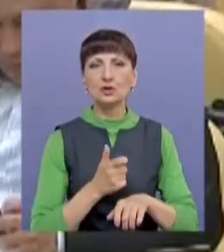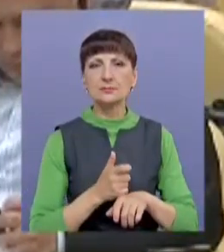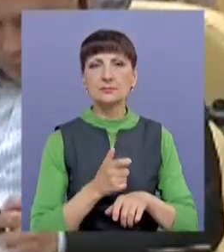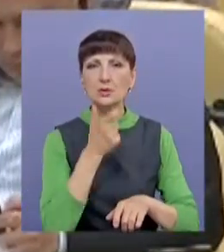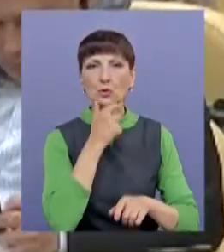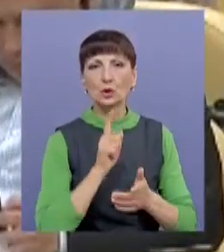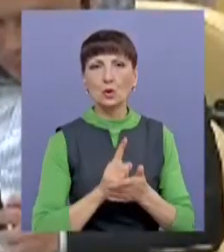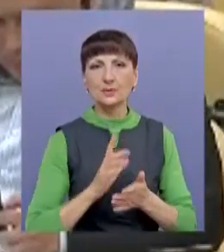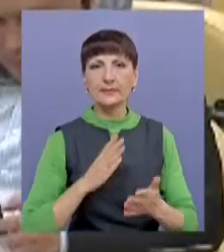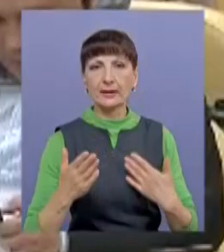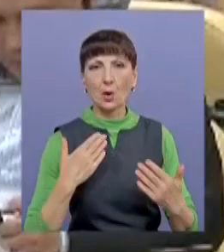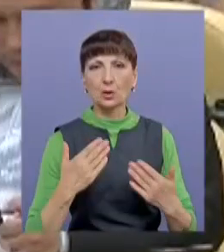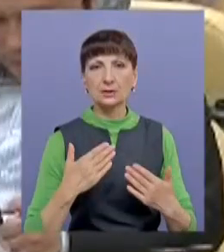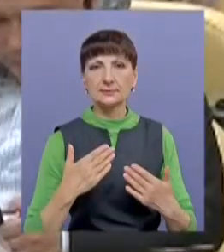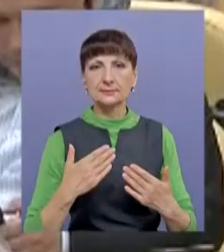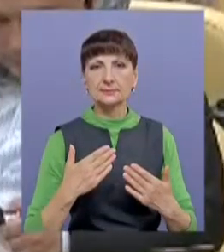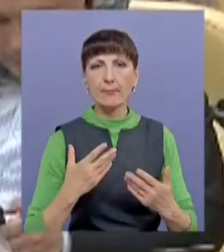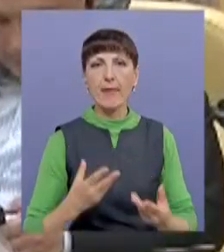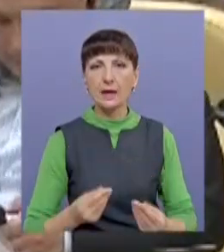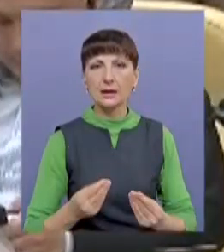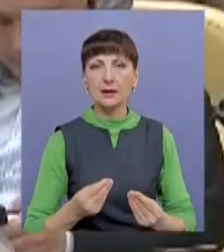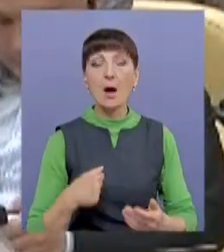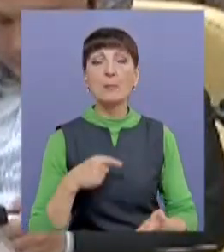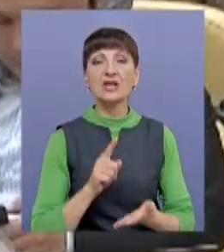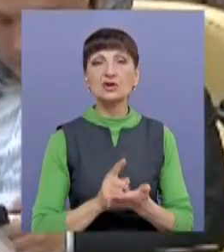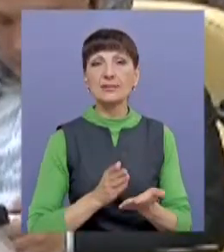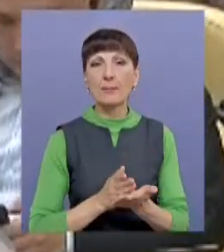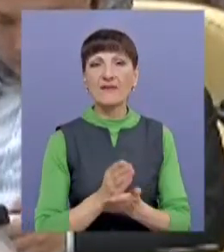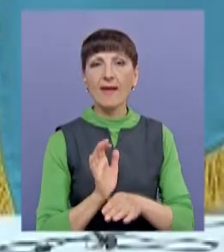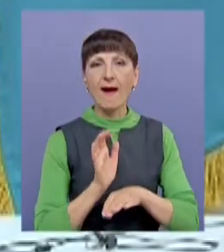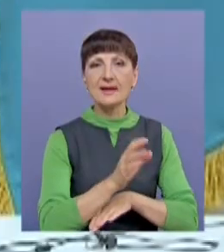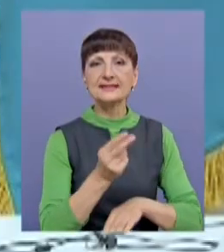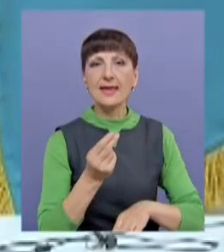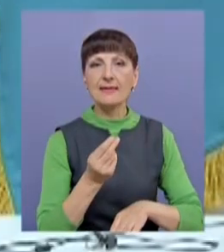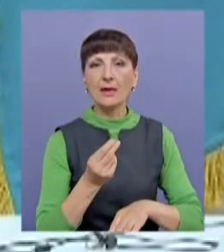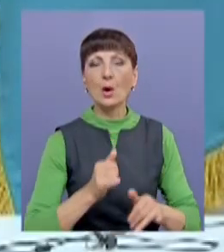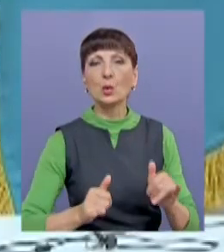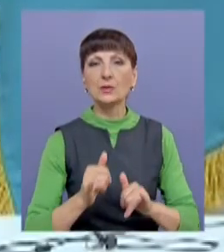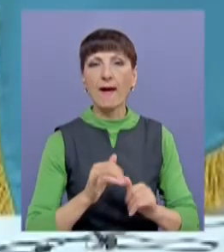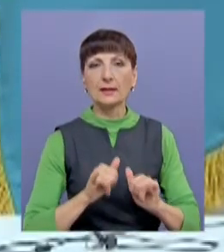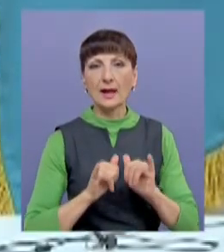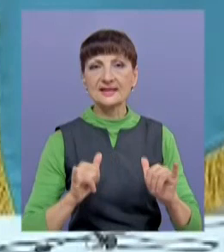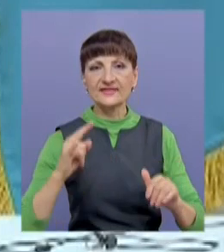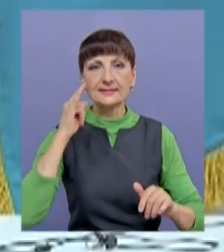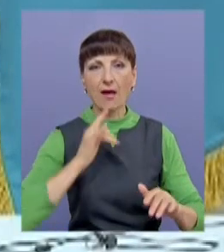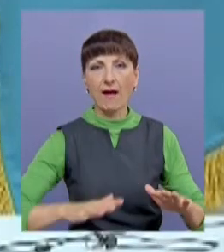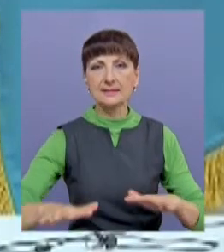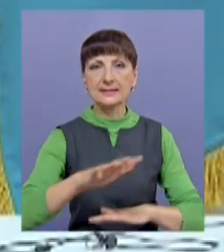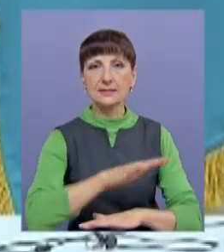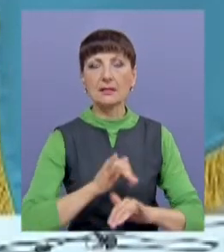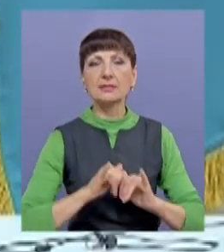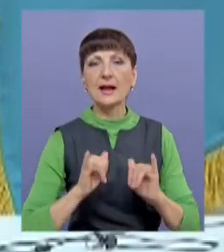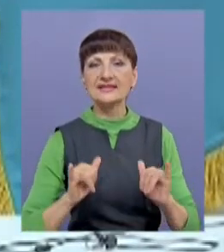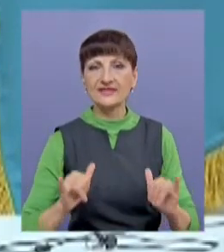подходов. С одной стороны, мы, конечно же, должны направлять деньги, финансы на развитие Казахстана. На